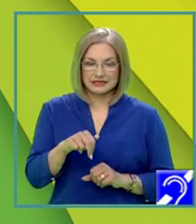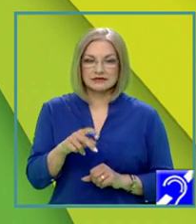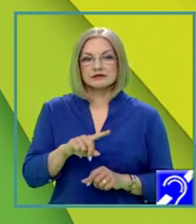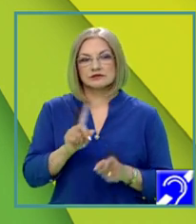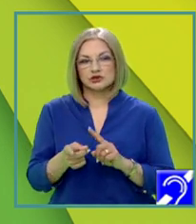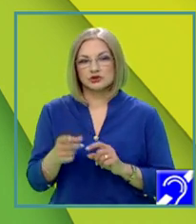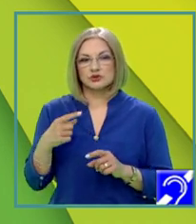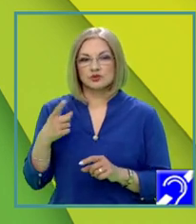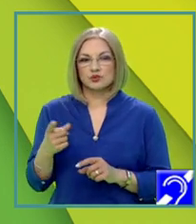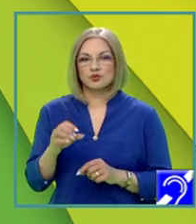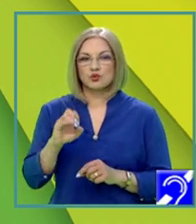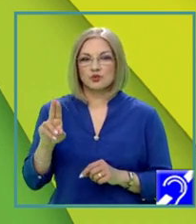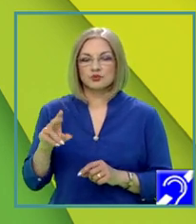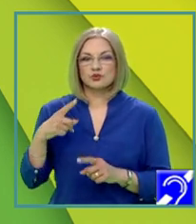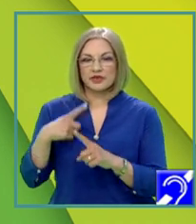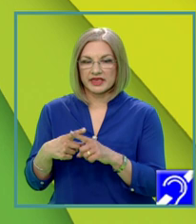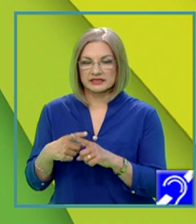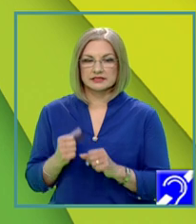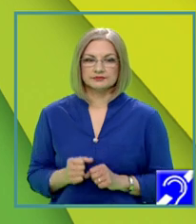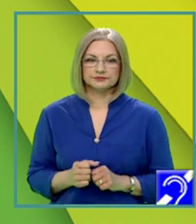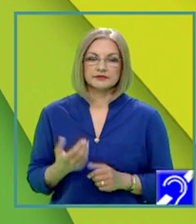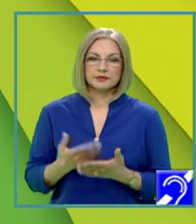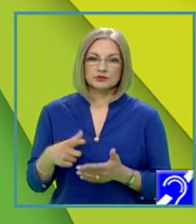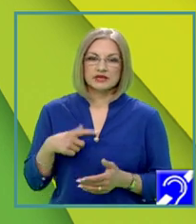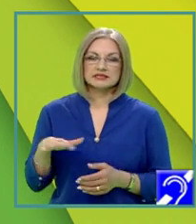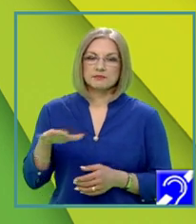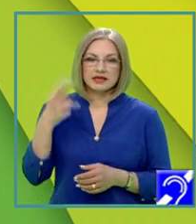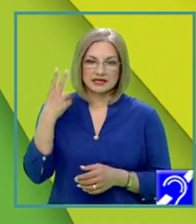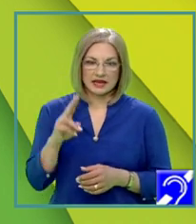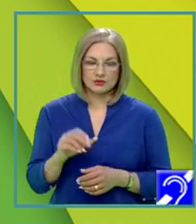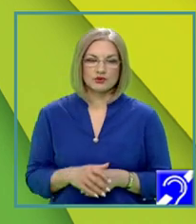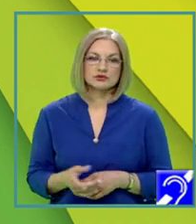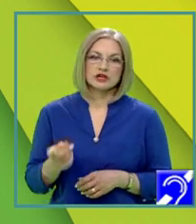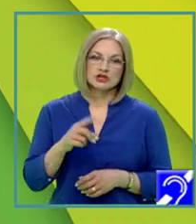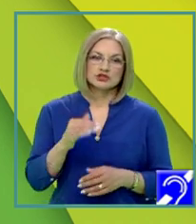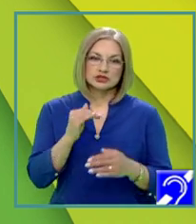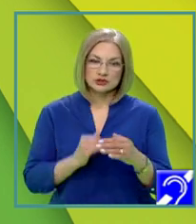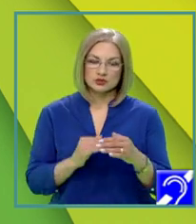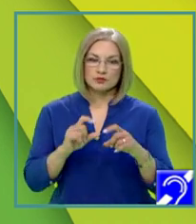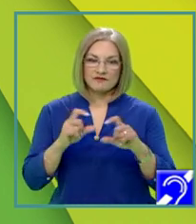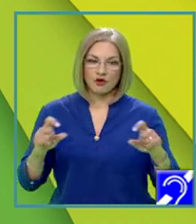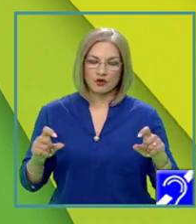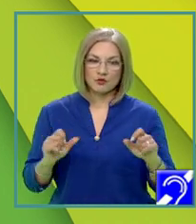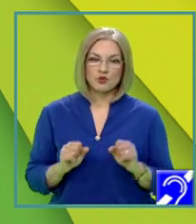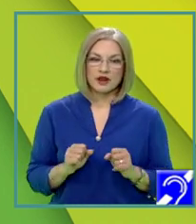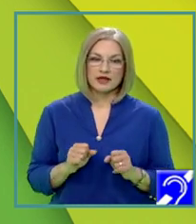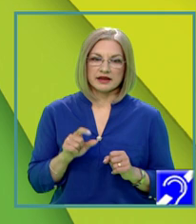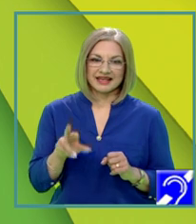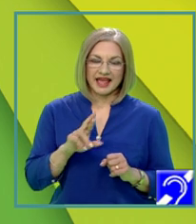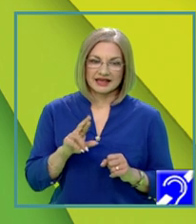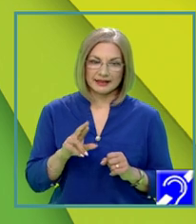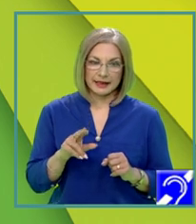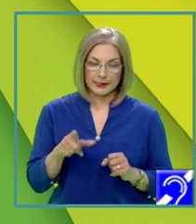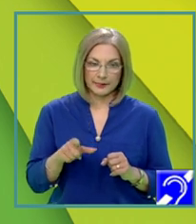respectiv la cupru x pentru că este masă necunoscută iar sub formulele reactantul respectiv